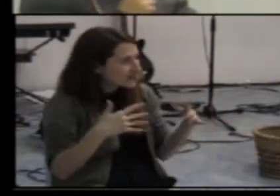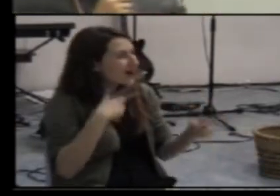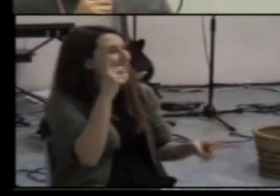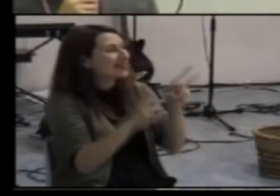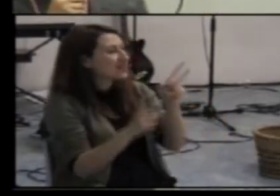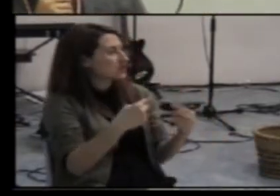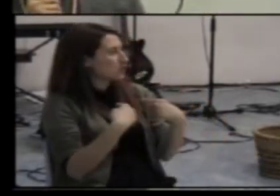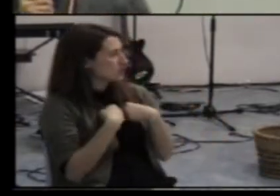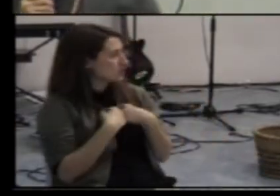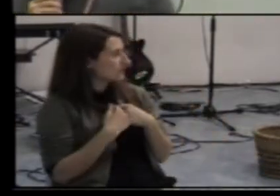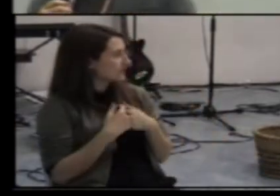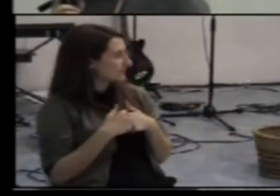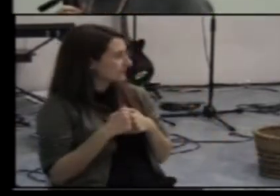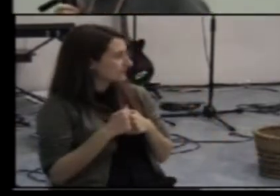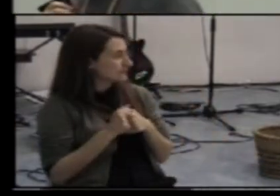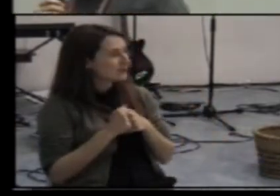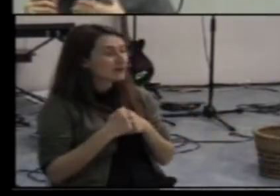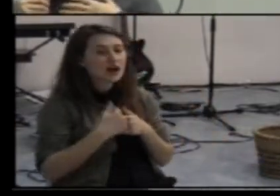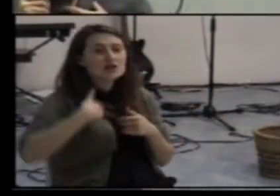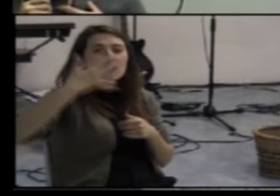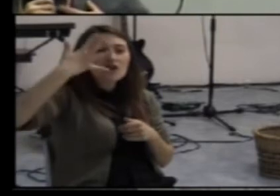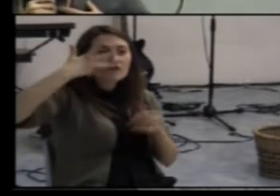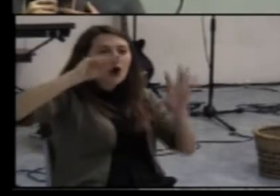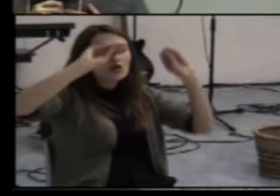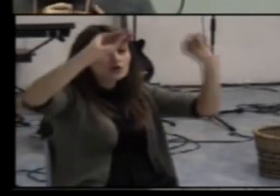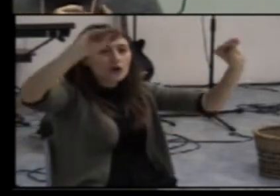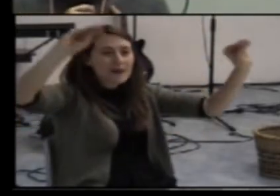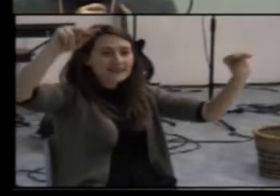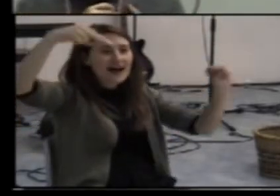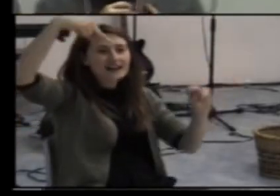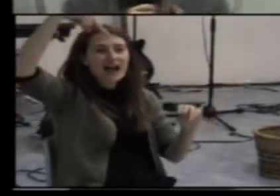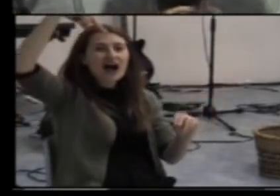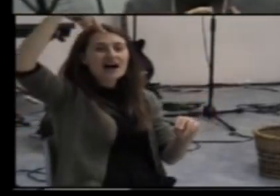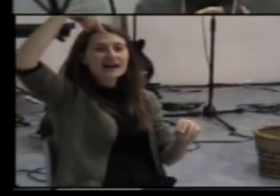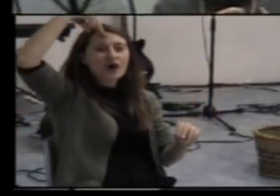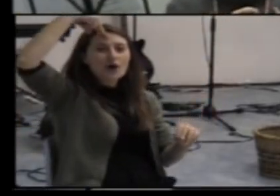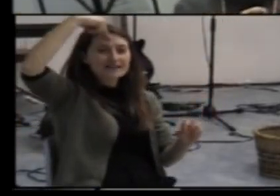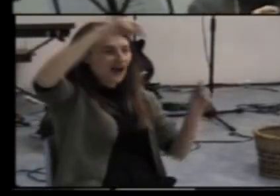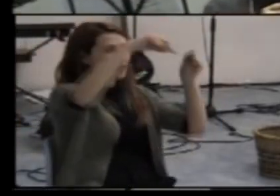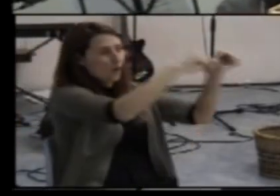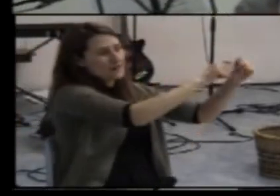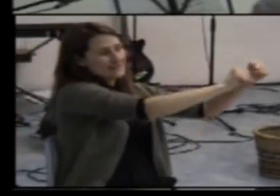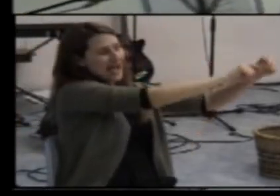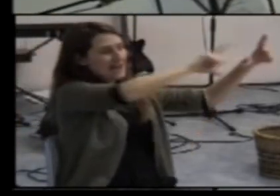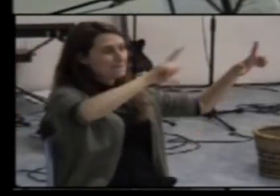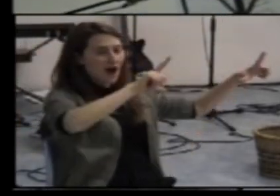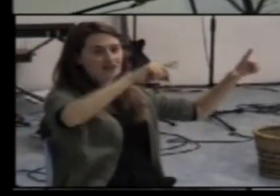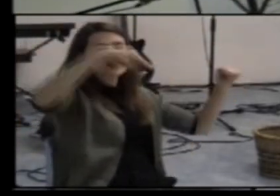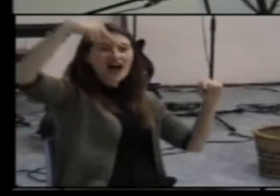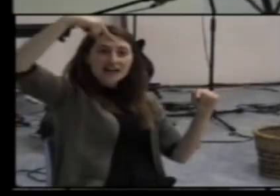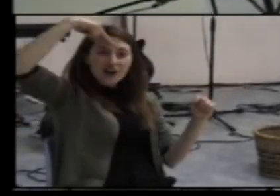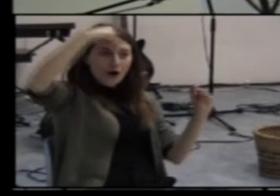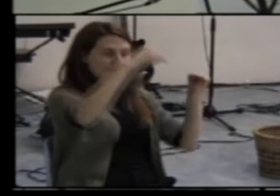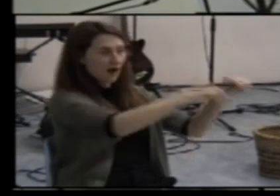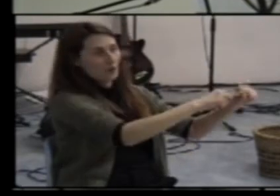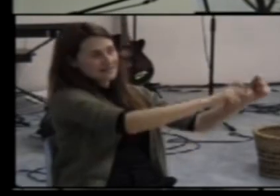Io vorrei chiedervi veramente di tenere questa immagine nel vostro cuore. Tenetela nel